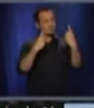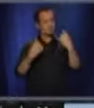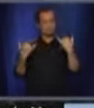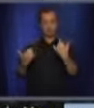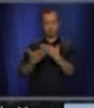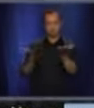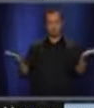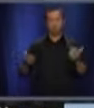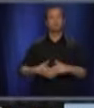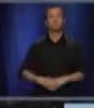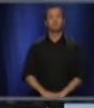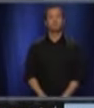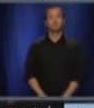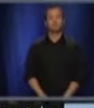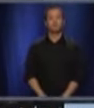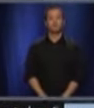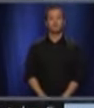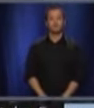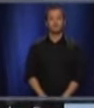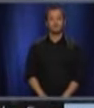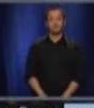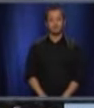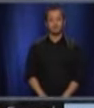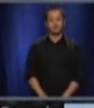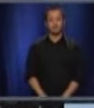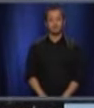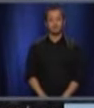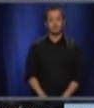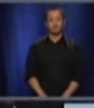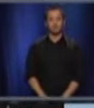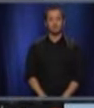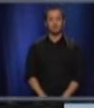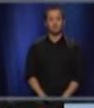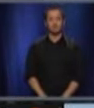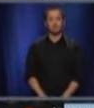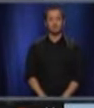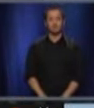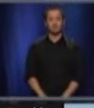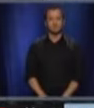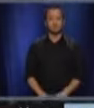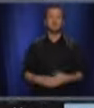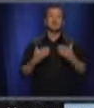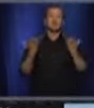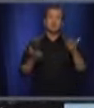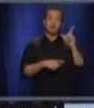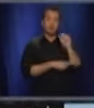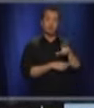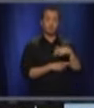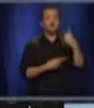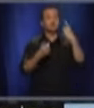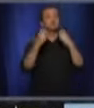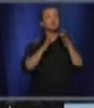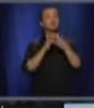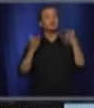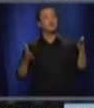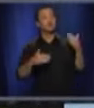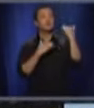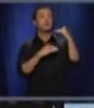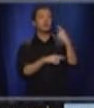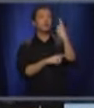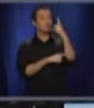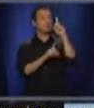Merci. Alors, nous allons maintenant passer à la période de questions des journalistes. Nous allons nous limiter à une question et une sous-question